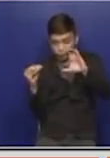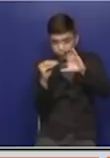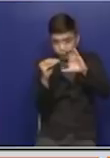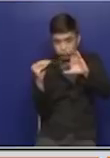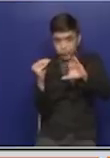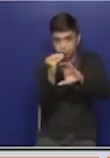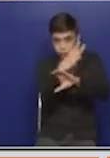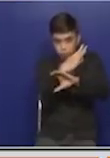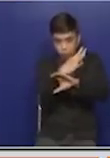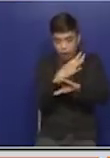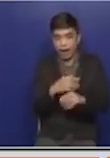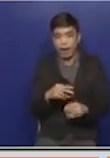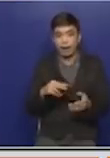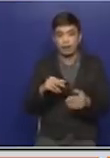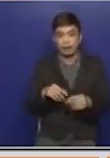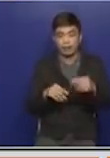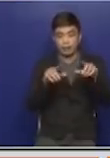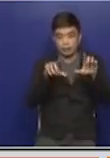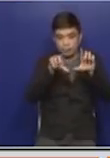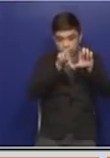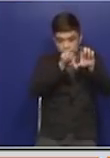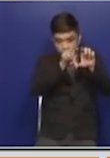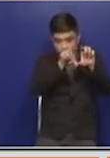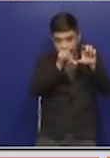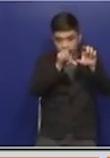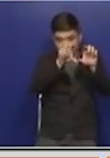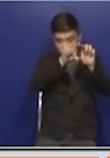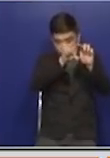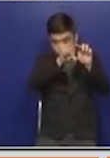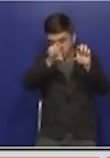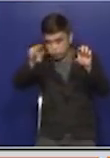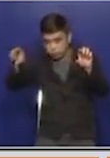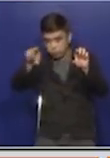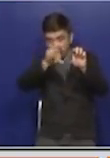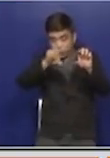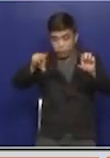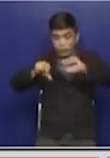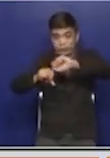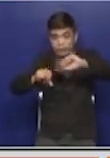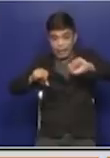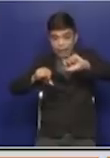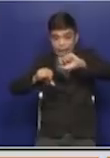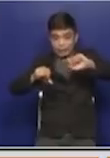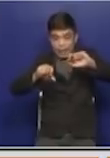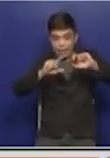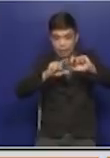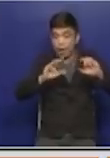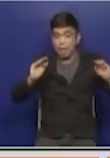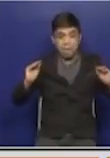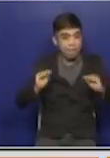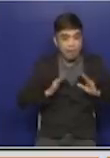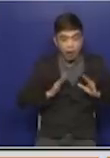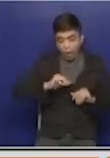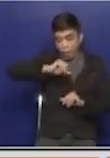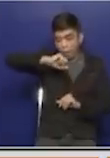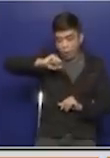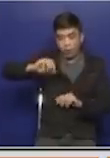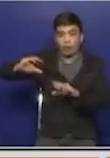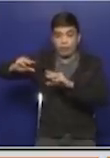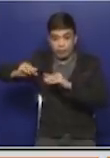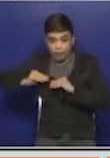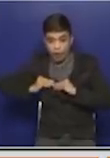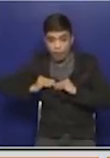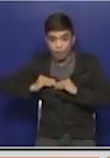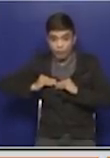2ด้านนะคะแนวนอนคือ consent คือซ้ายสุดคือไม่ยินยอมและขวาสุดคือยินยอมค่ะท่านประธ